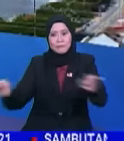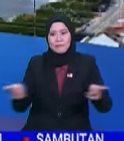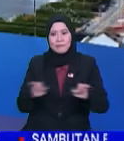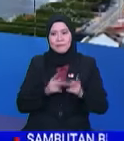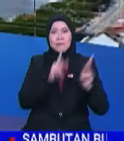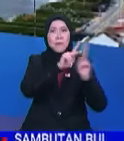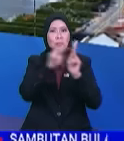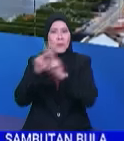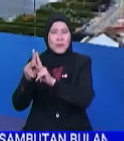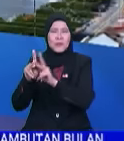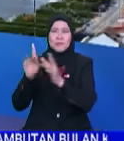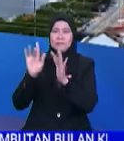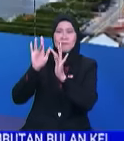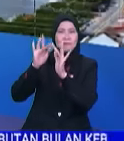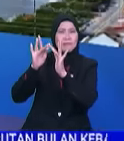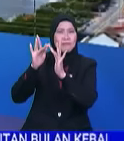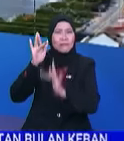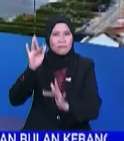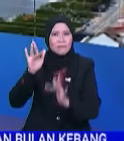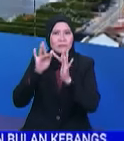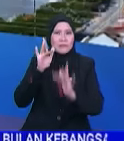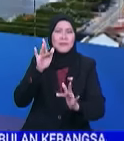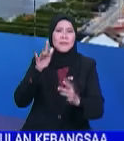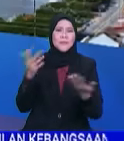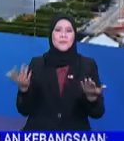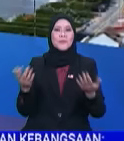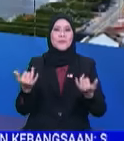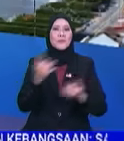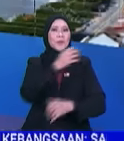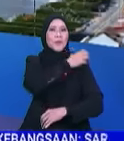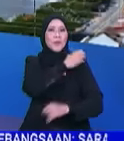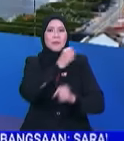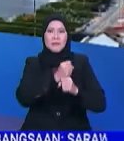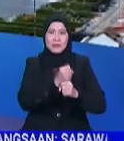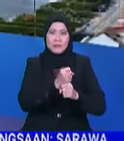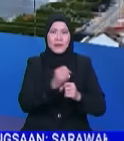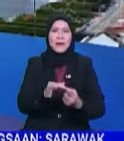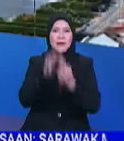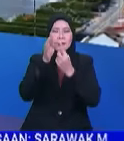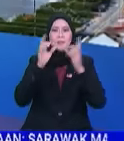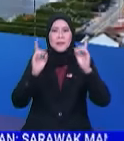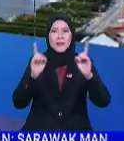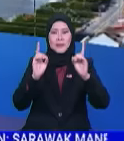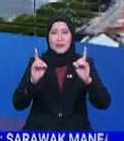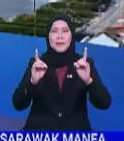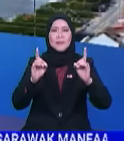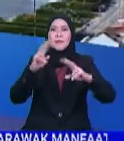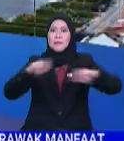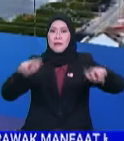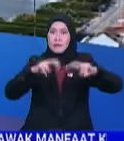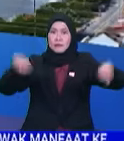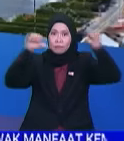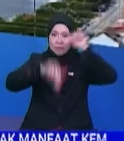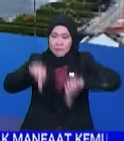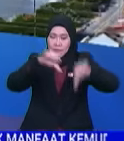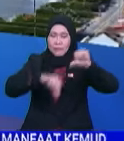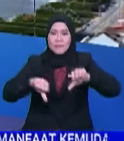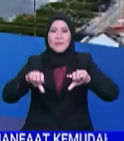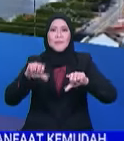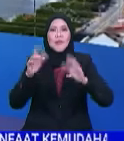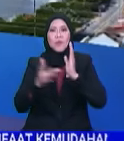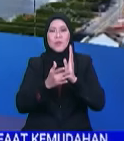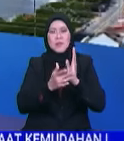mempunyai capaian internet lemah. Menurut pegawai tugas khas di Kementerian Pendidikan, Sains dan Penyelidikan Teknologi, Syariman